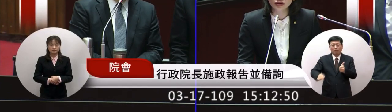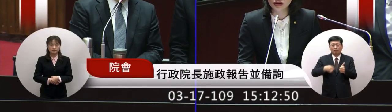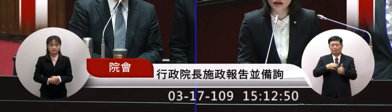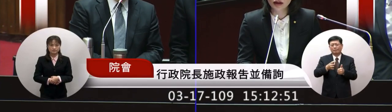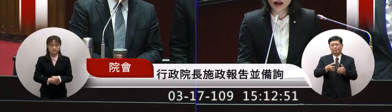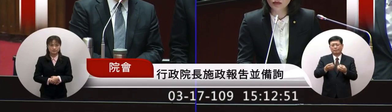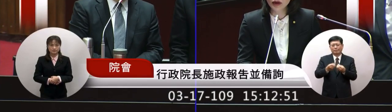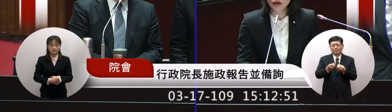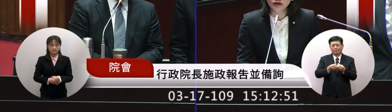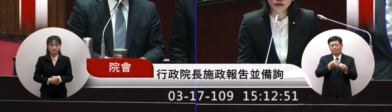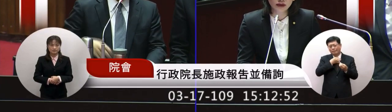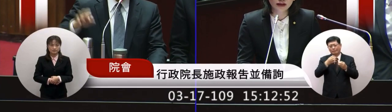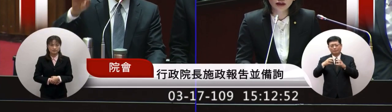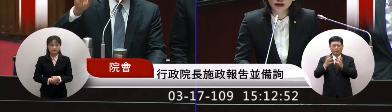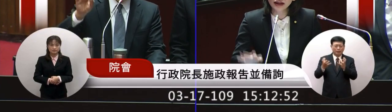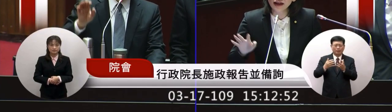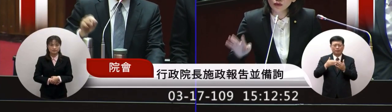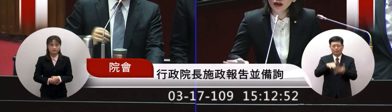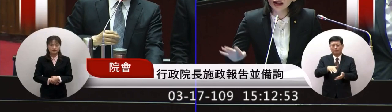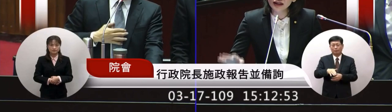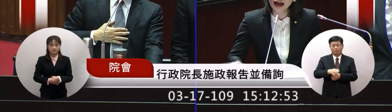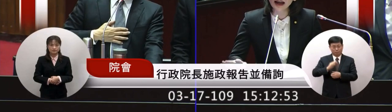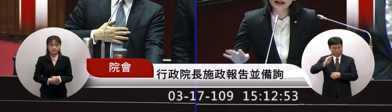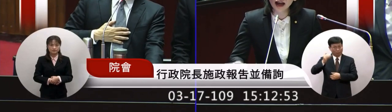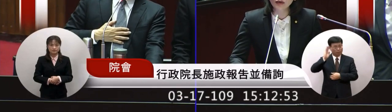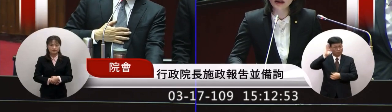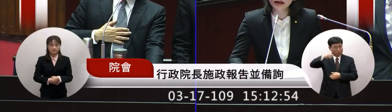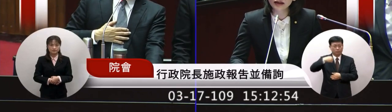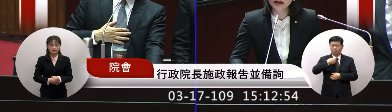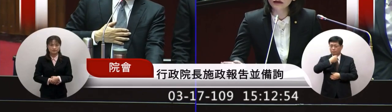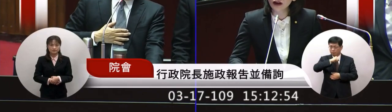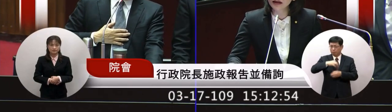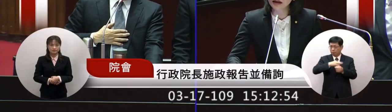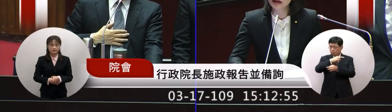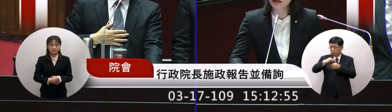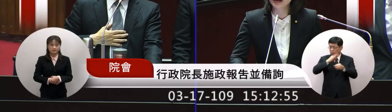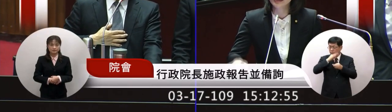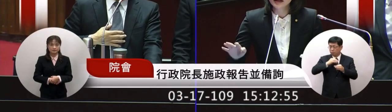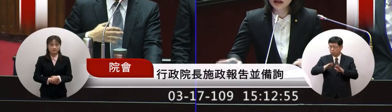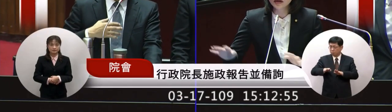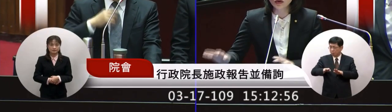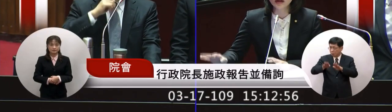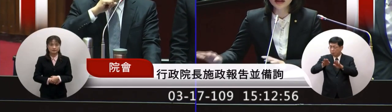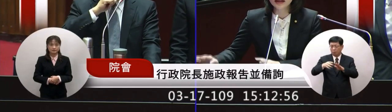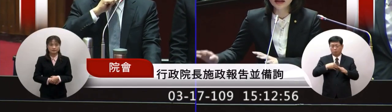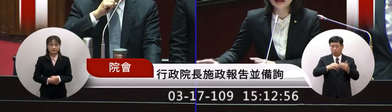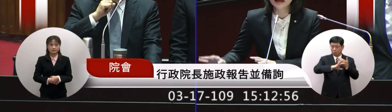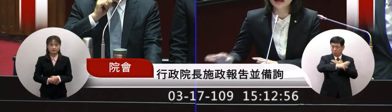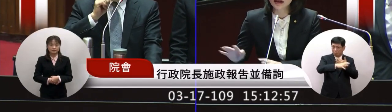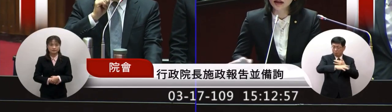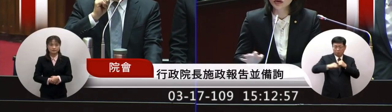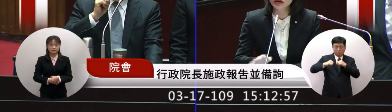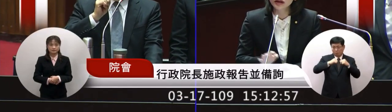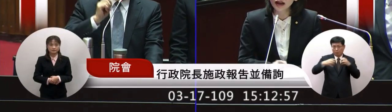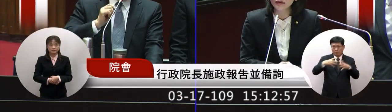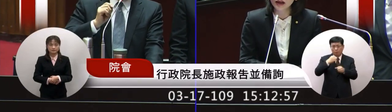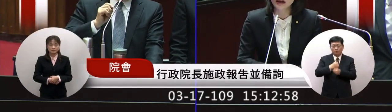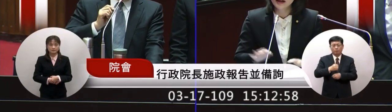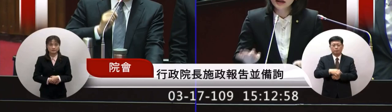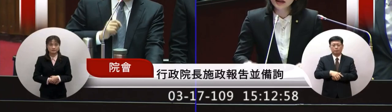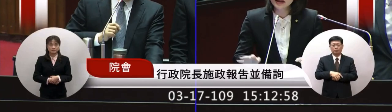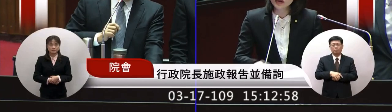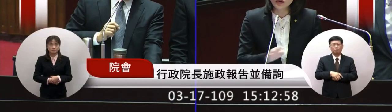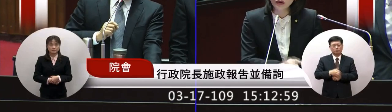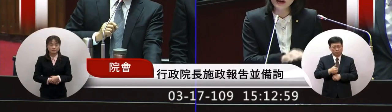此就是倒闭或怎么样。可是，在未来台湾经济发展上面，跟国际经济的合作上